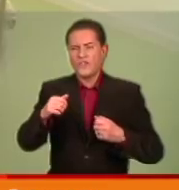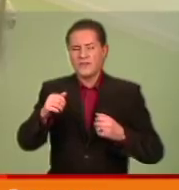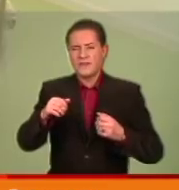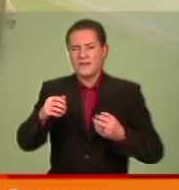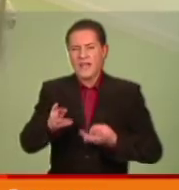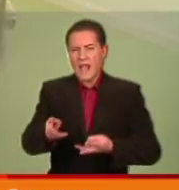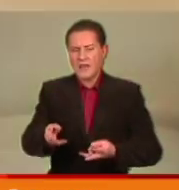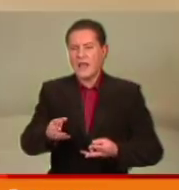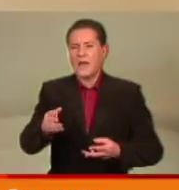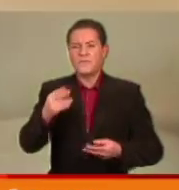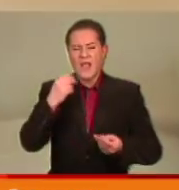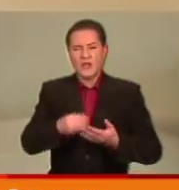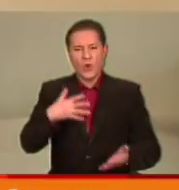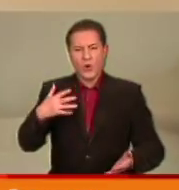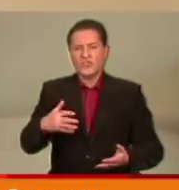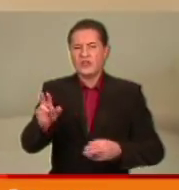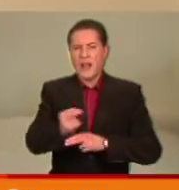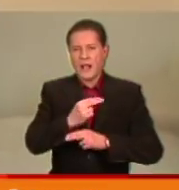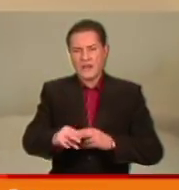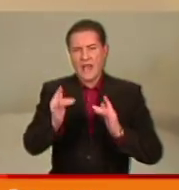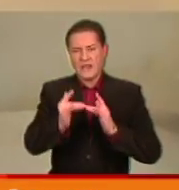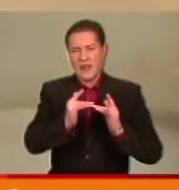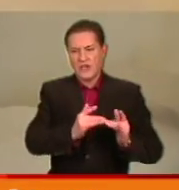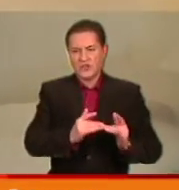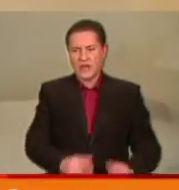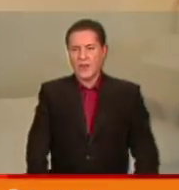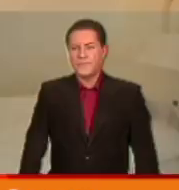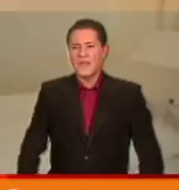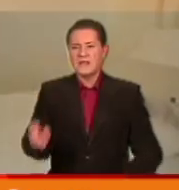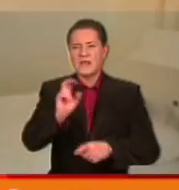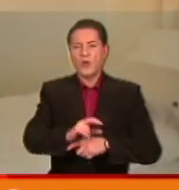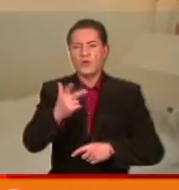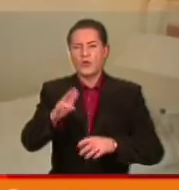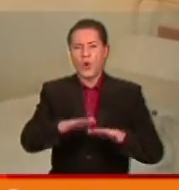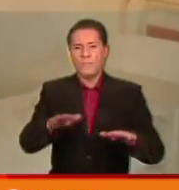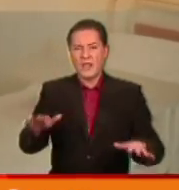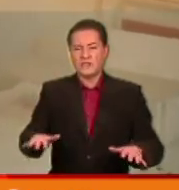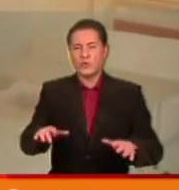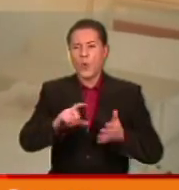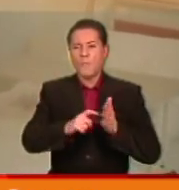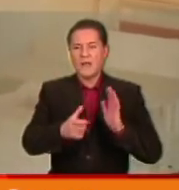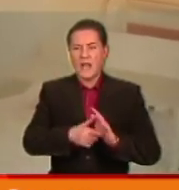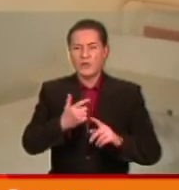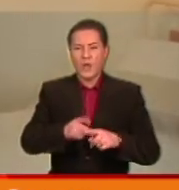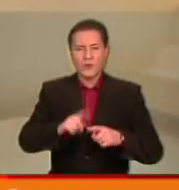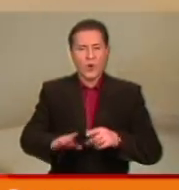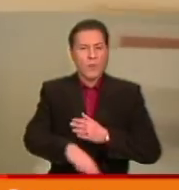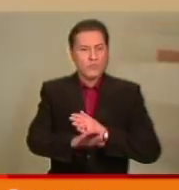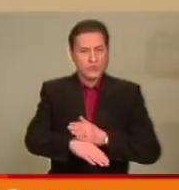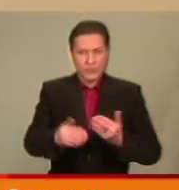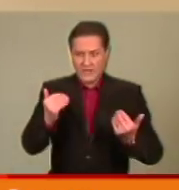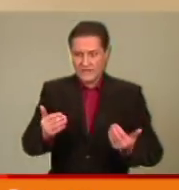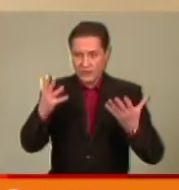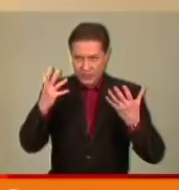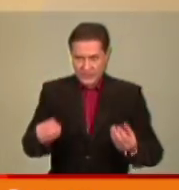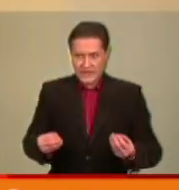найдорожчі лікарняні ліжка. Ми заходимо в трьохмісну палату, яка, к сожалению, пустує на сьогоднішній день. Я вам